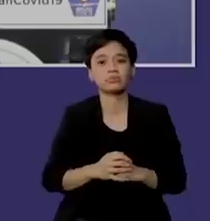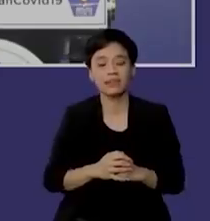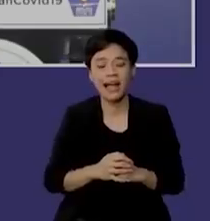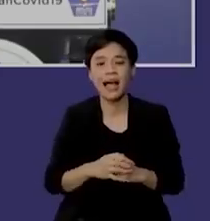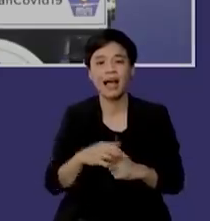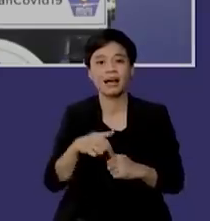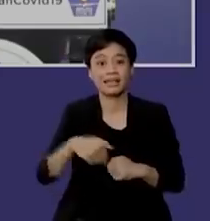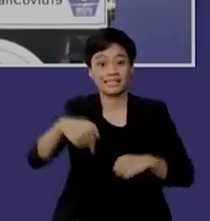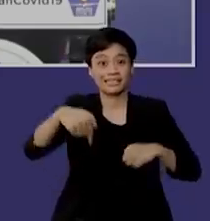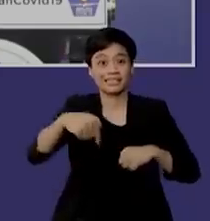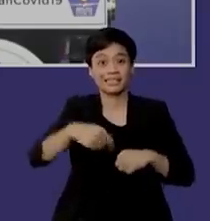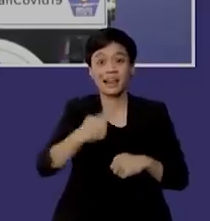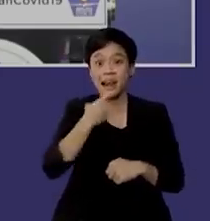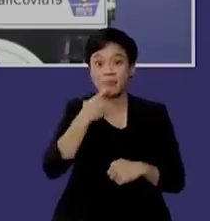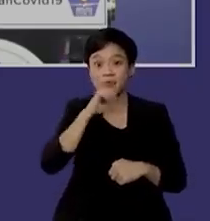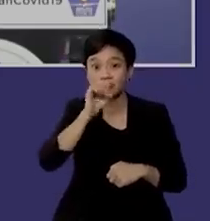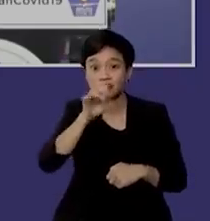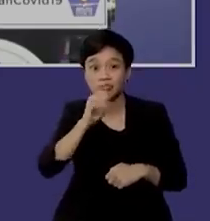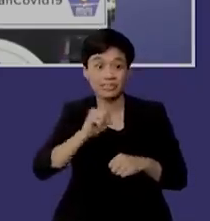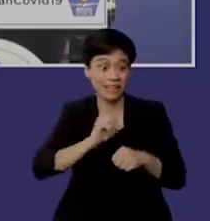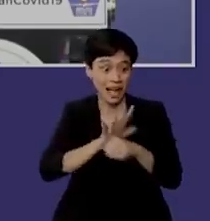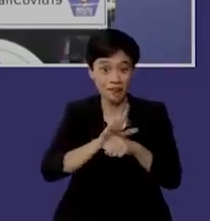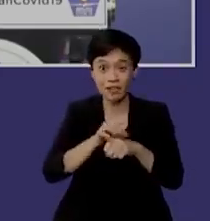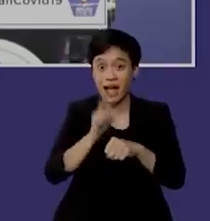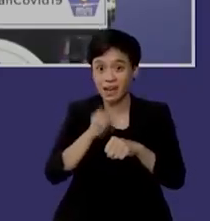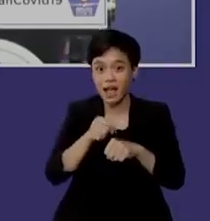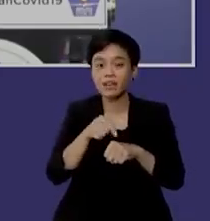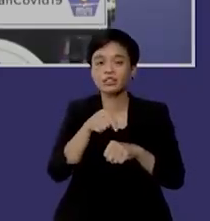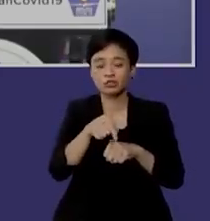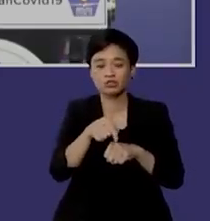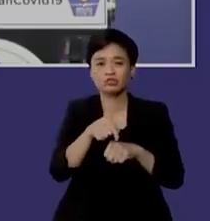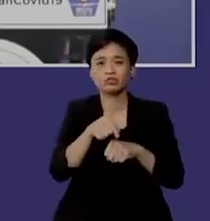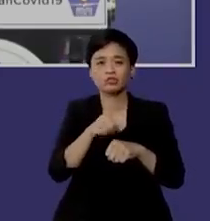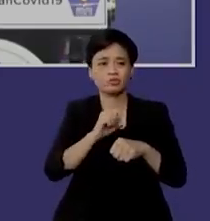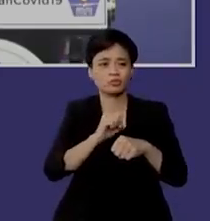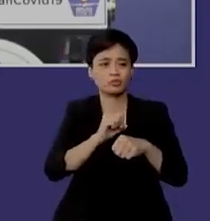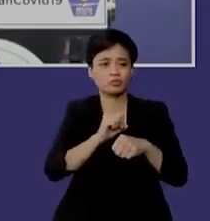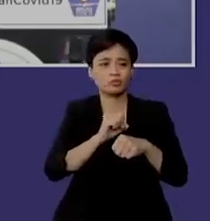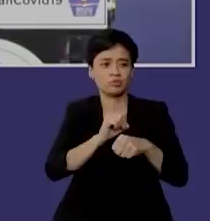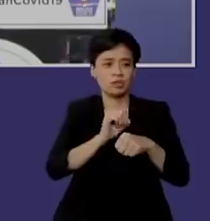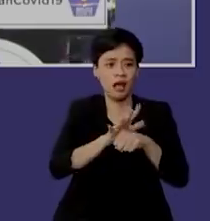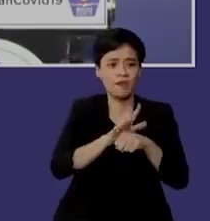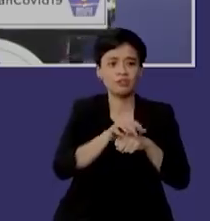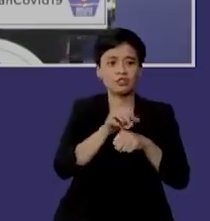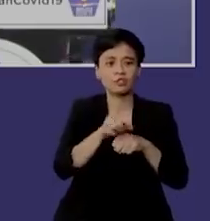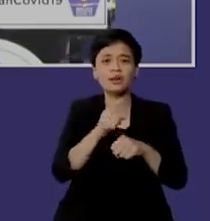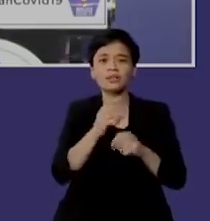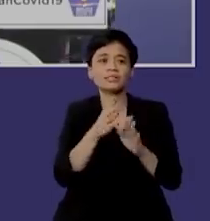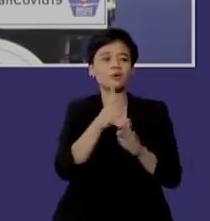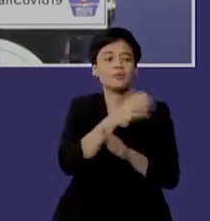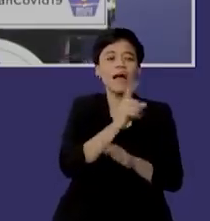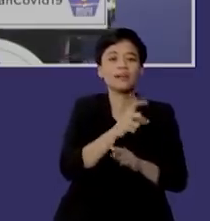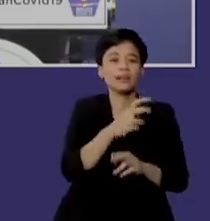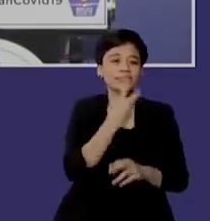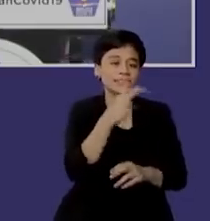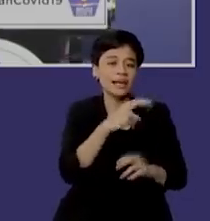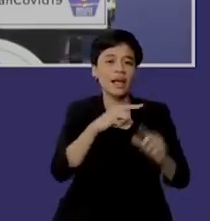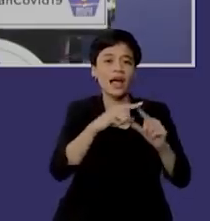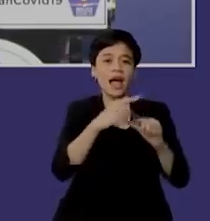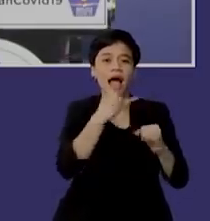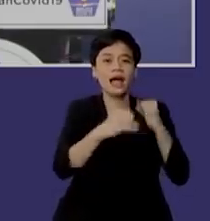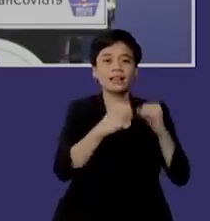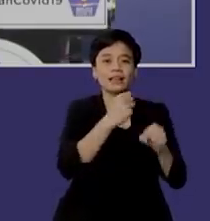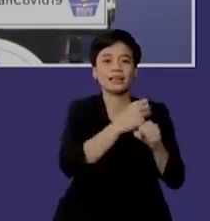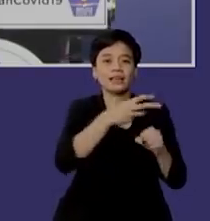kasus yang kami laporkan adalah kasus yang konfirmasi positif dari pemeriksaan antigen baik dengan menggunakan